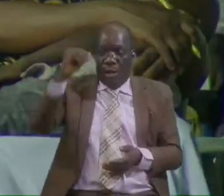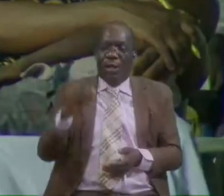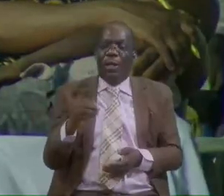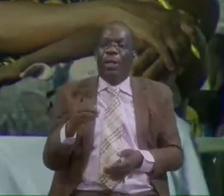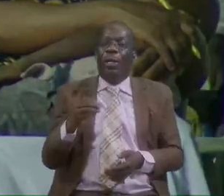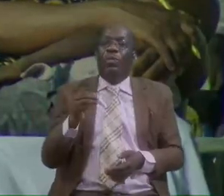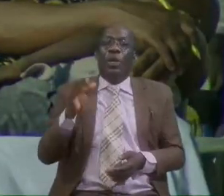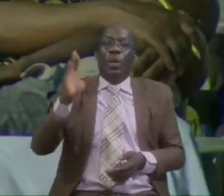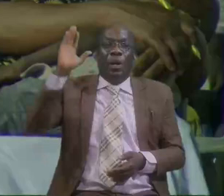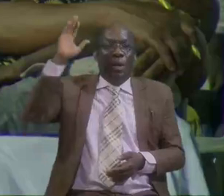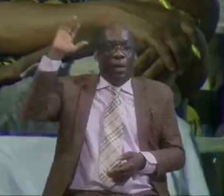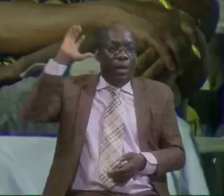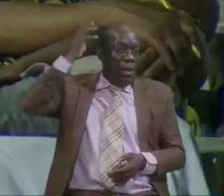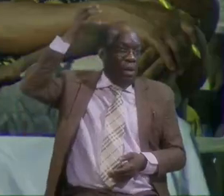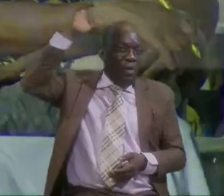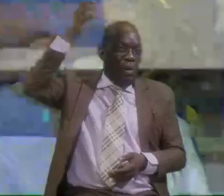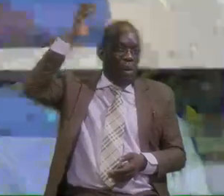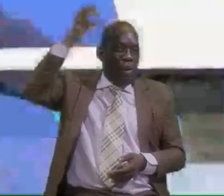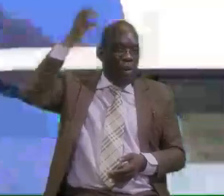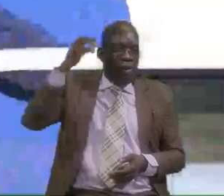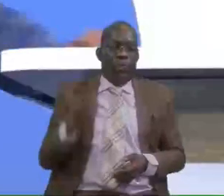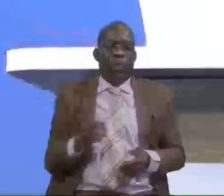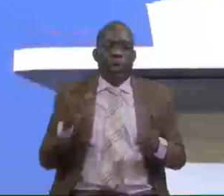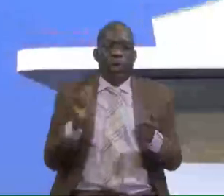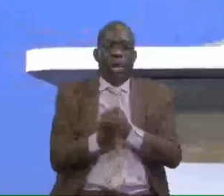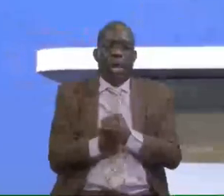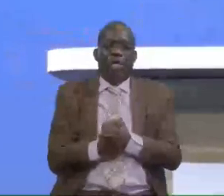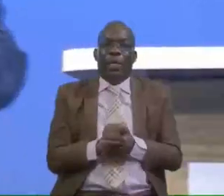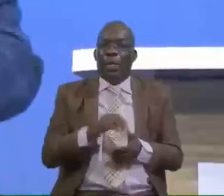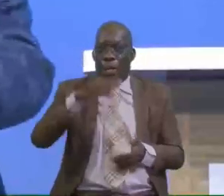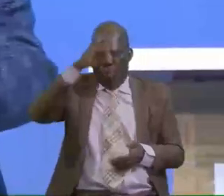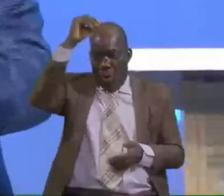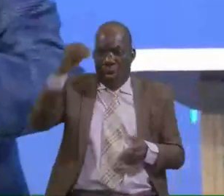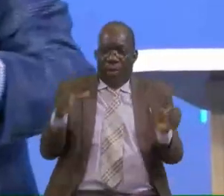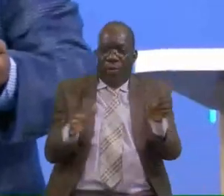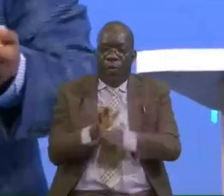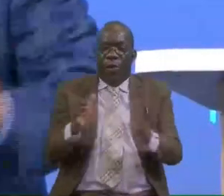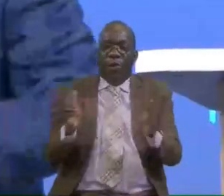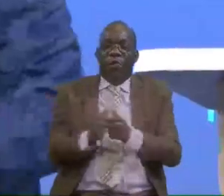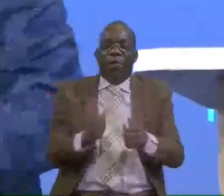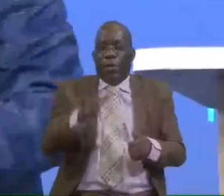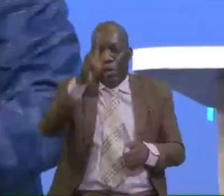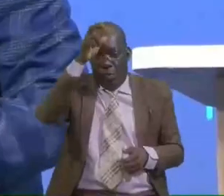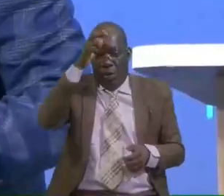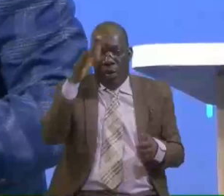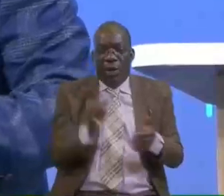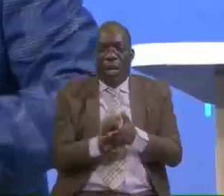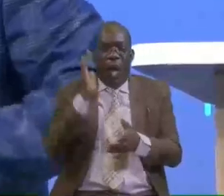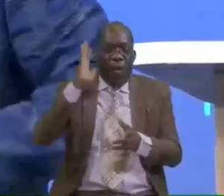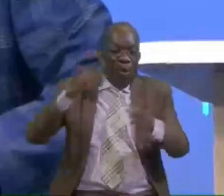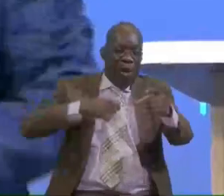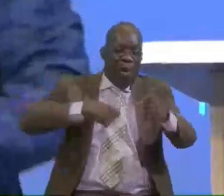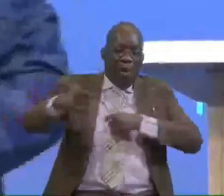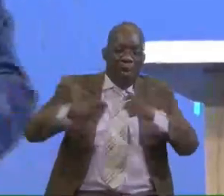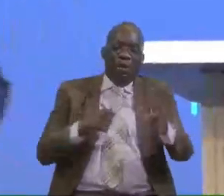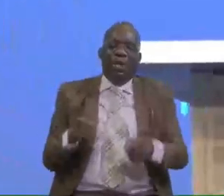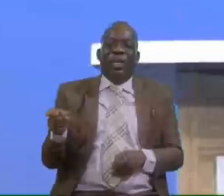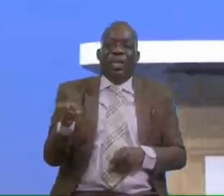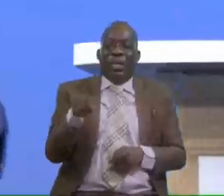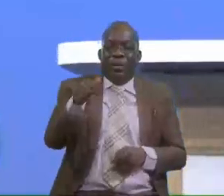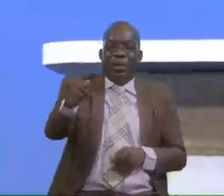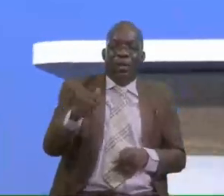lunatique, cet homme possédé de démons qui se blessait lui-même et qui va vers